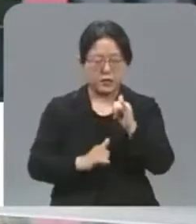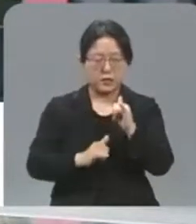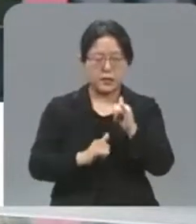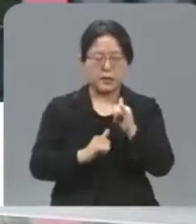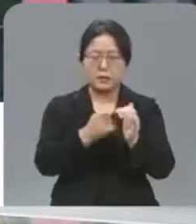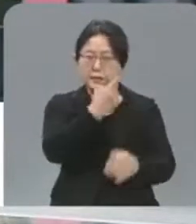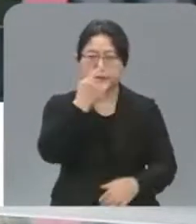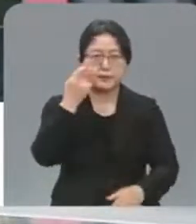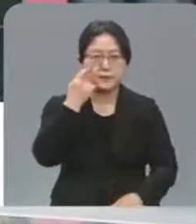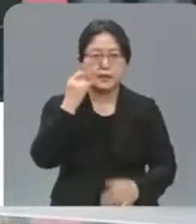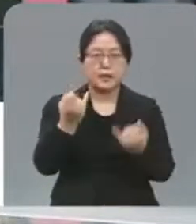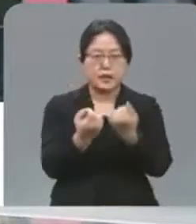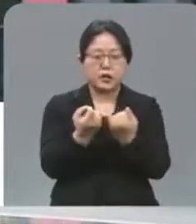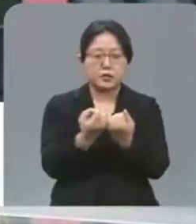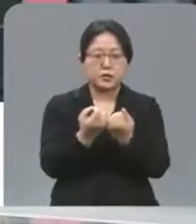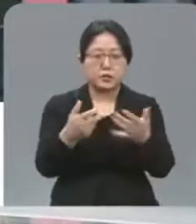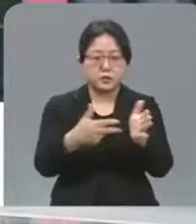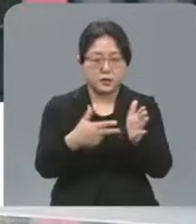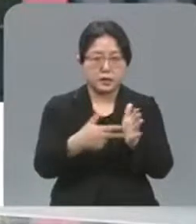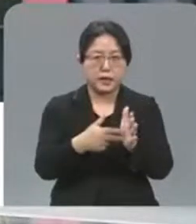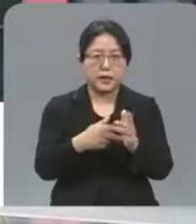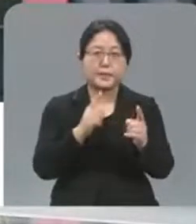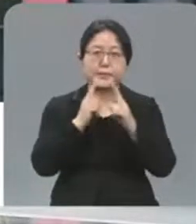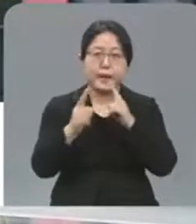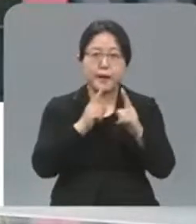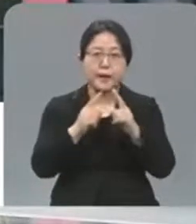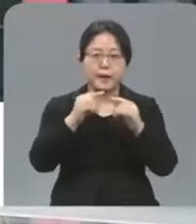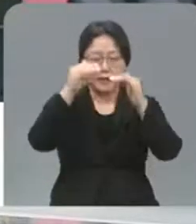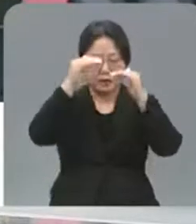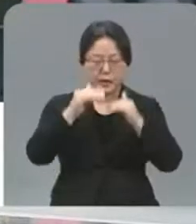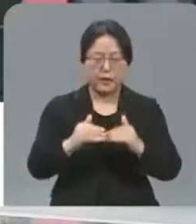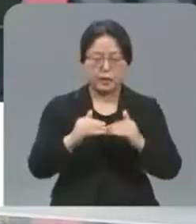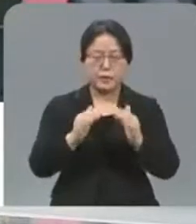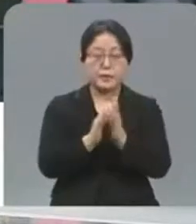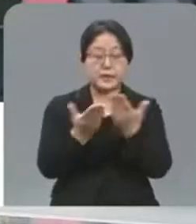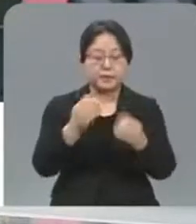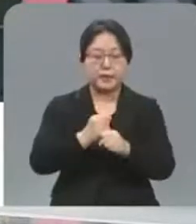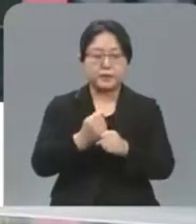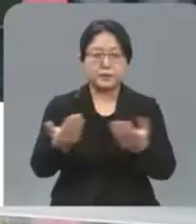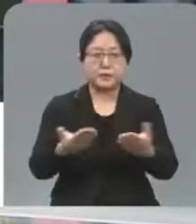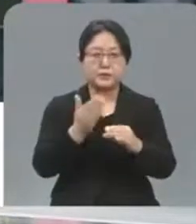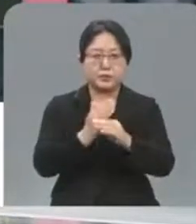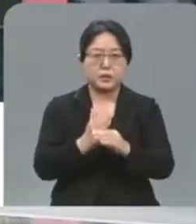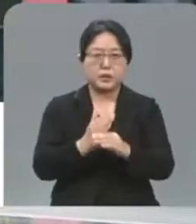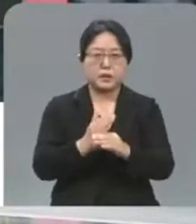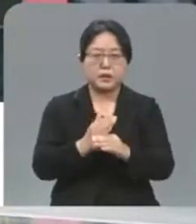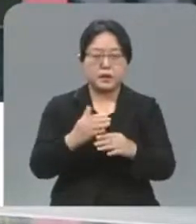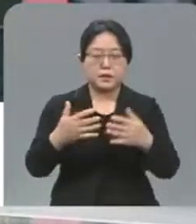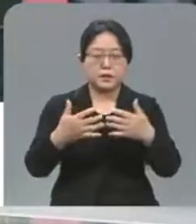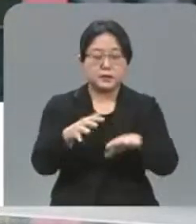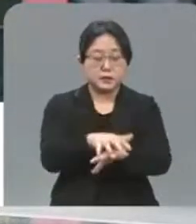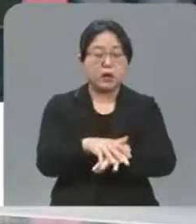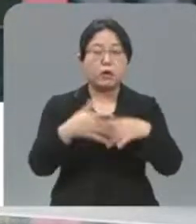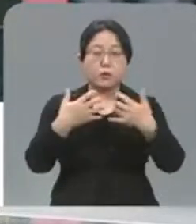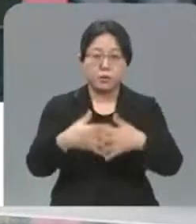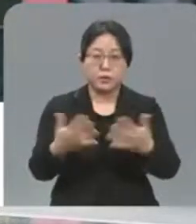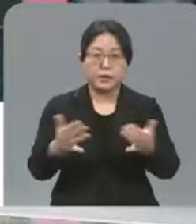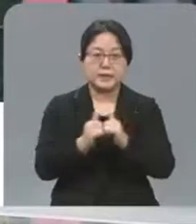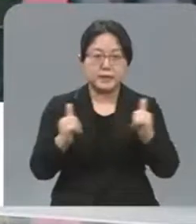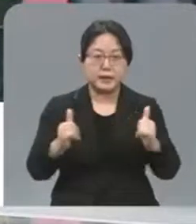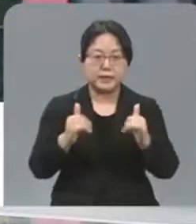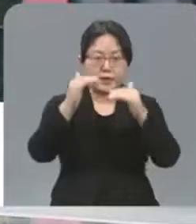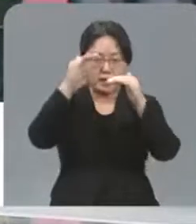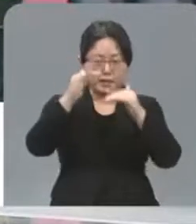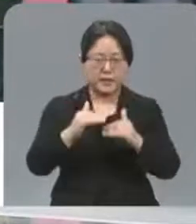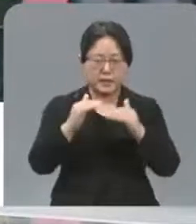광주 여성 재단이 여성들의 구술을 바탕으로 책을 펴내는 사업을 하고 있습니다 이번에 펴낸 방직 공장 여성노동자들의 이야기를